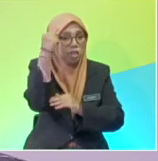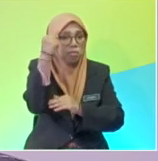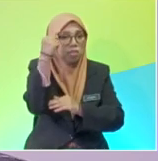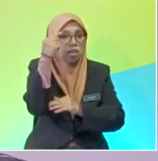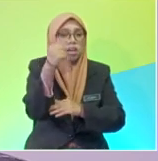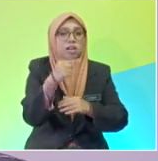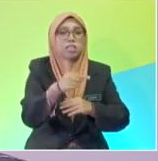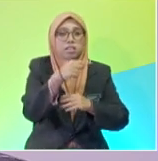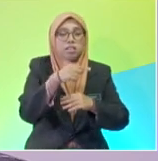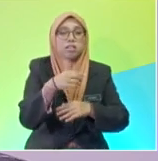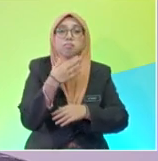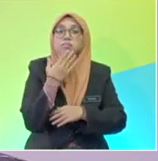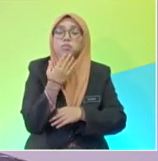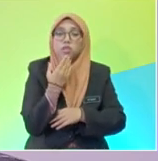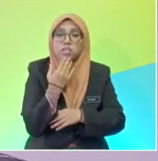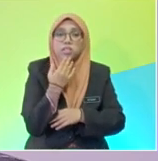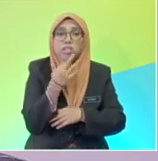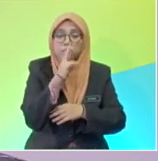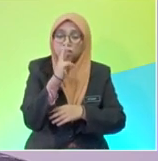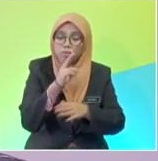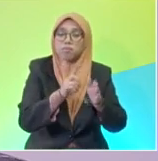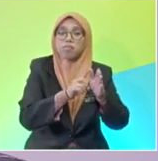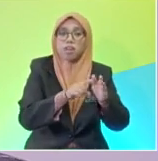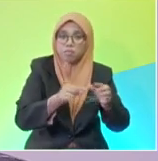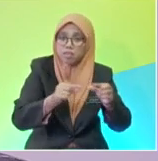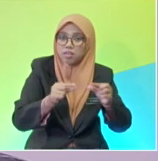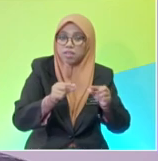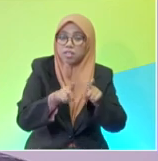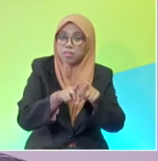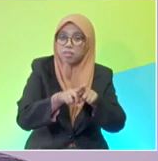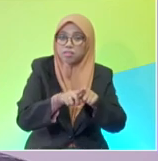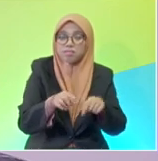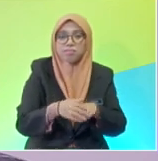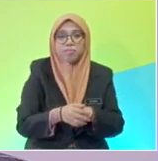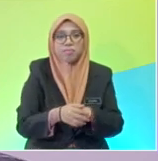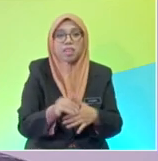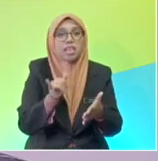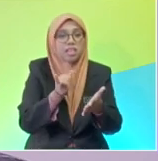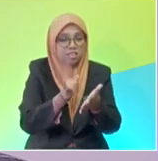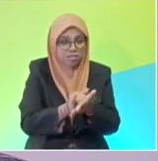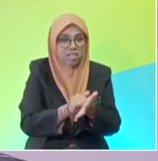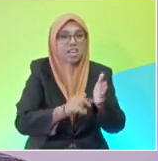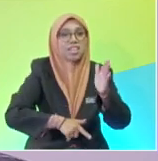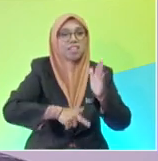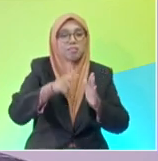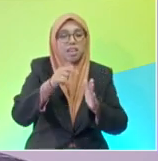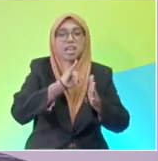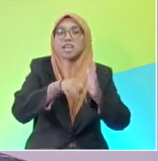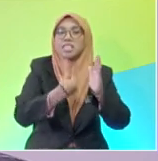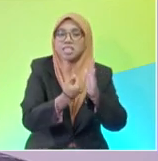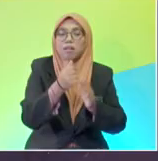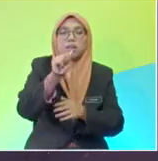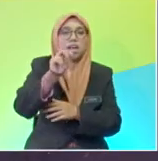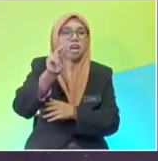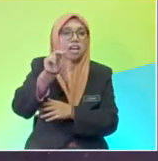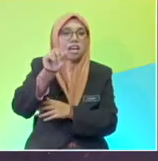juga. Sebab dia dah seiring dengan waktu. Baiklah. Itulah kelebihan jam analog.